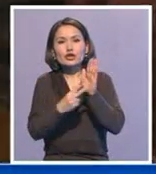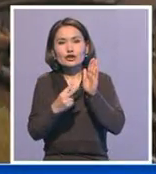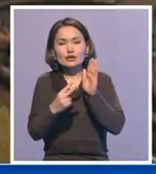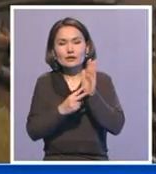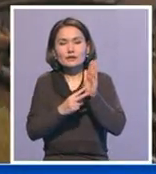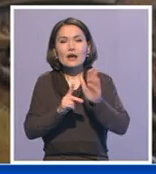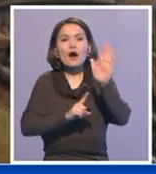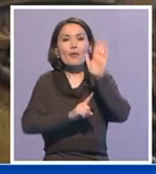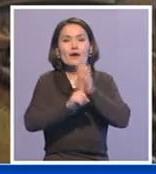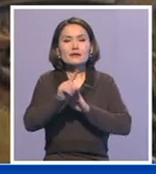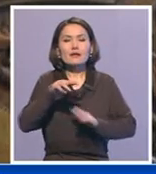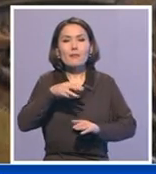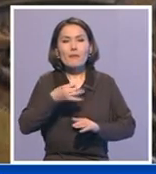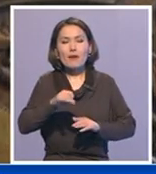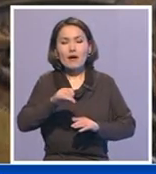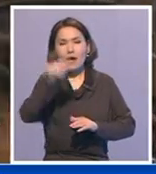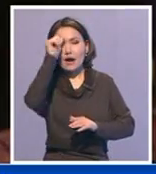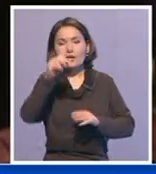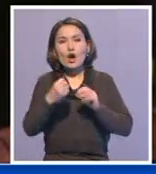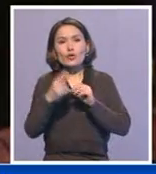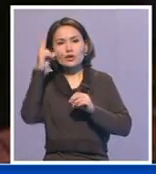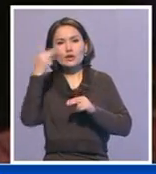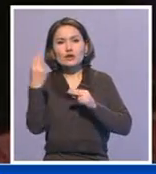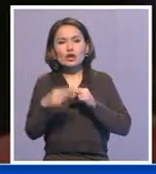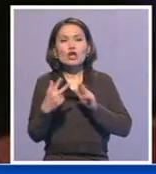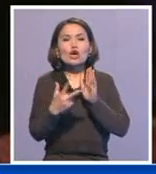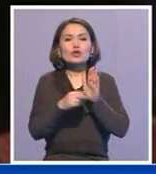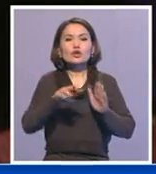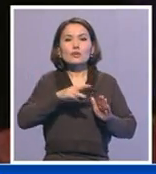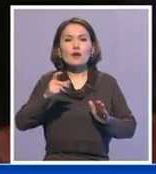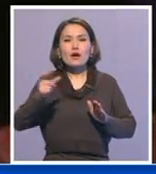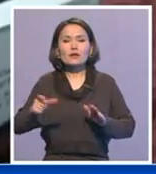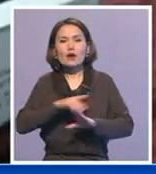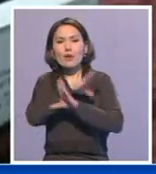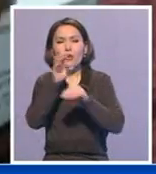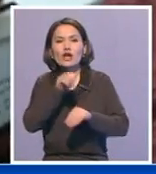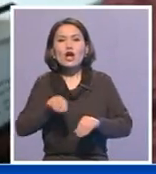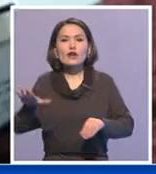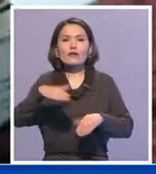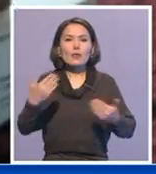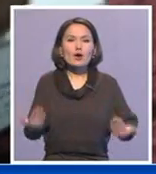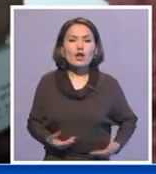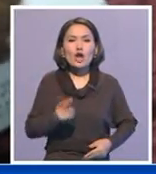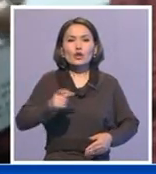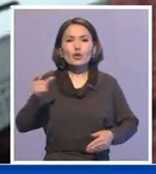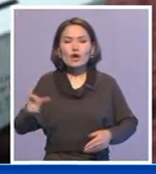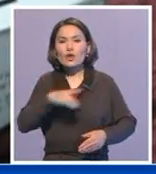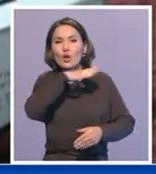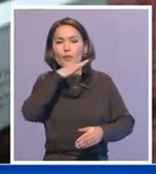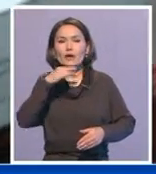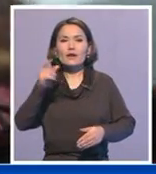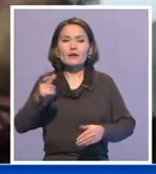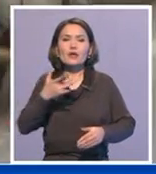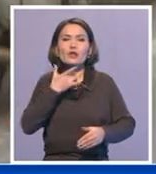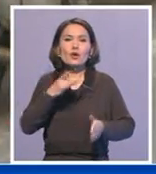аяқталады. Дауыс беру 9 кезеңге бөлінеді. Оған 800 миллионнан астам адам, яғни бүкіл Еуропа тұрғындарынан да көп азамат қатысуы мүмкін.